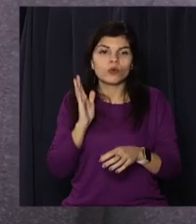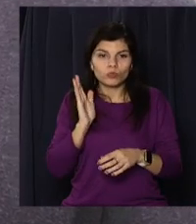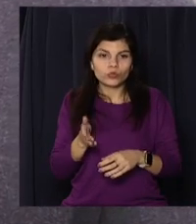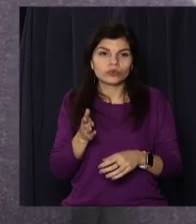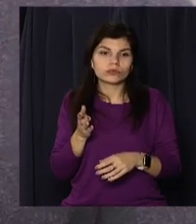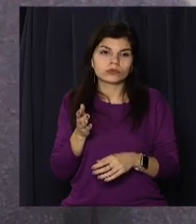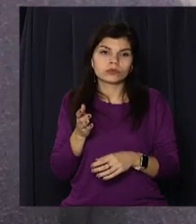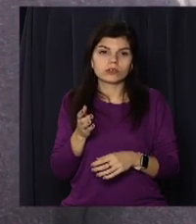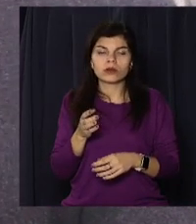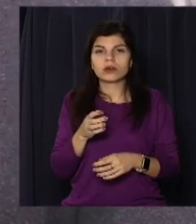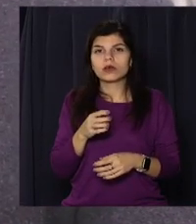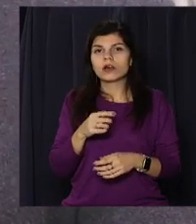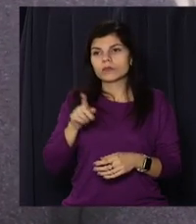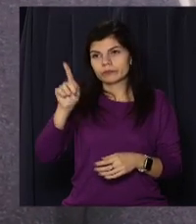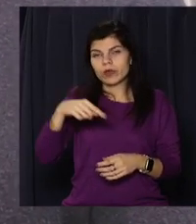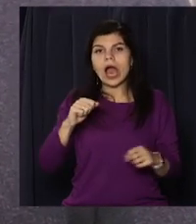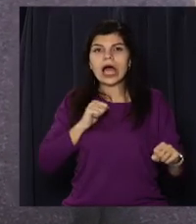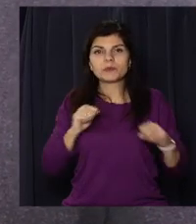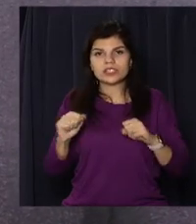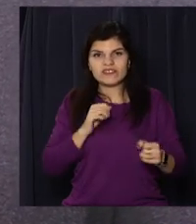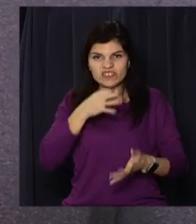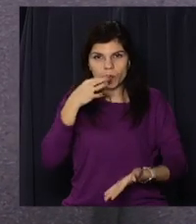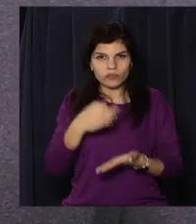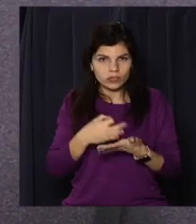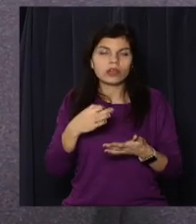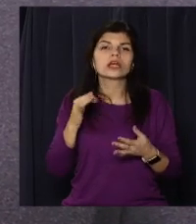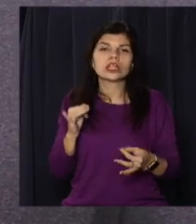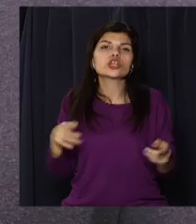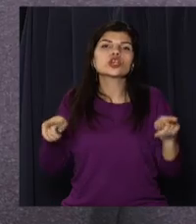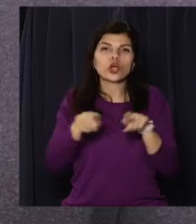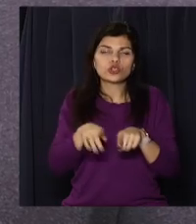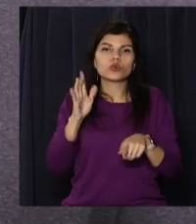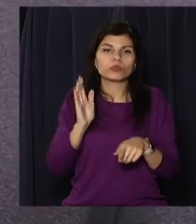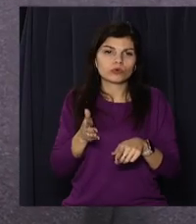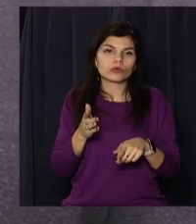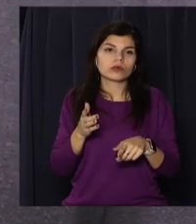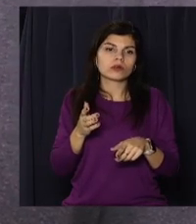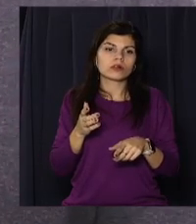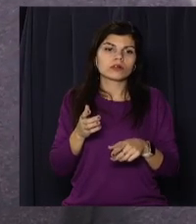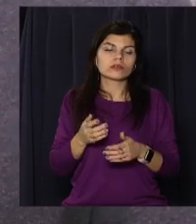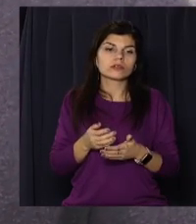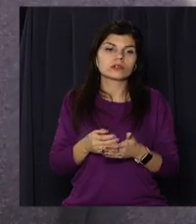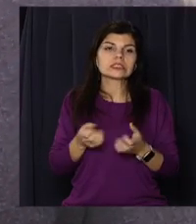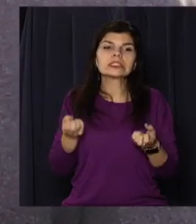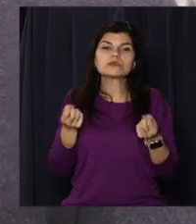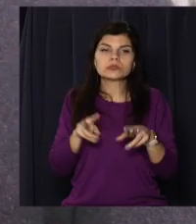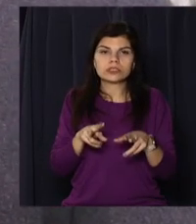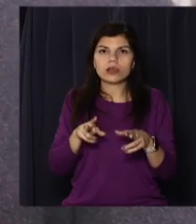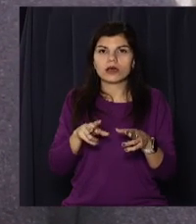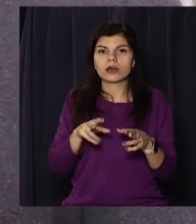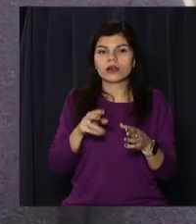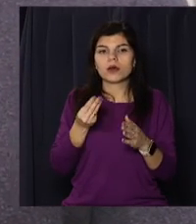їх притягувати до адміністративної відповідальності, а також будуть нараховувати їм спеціальну